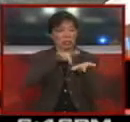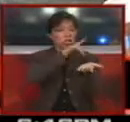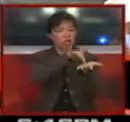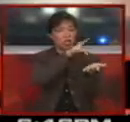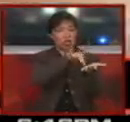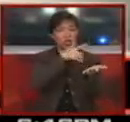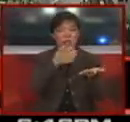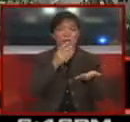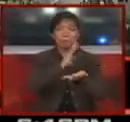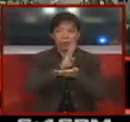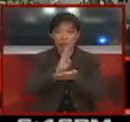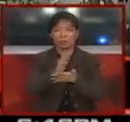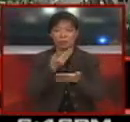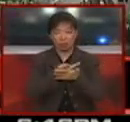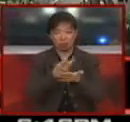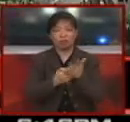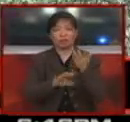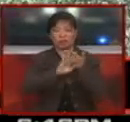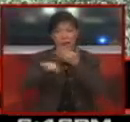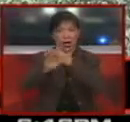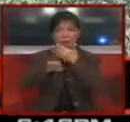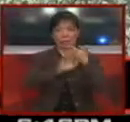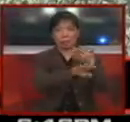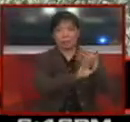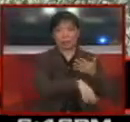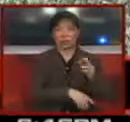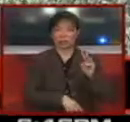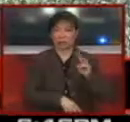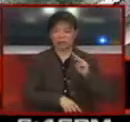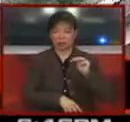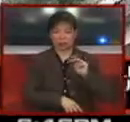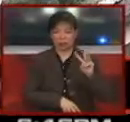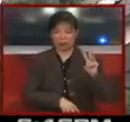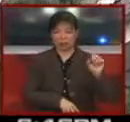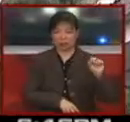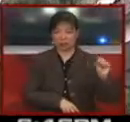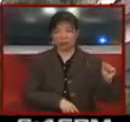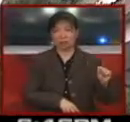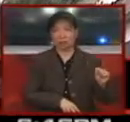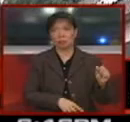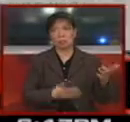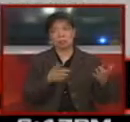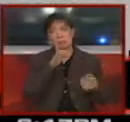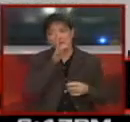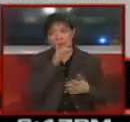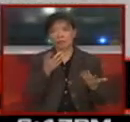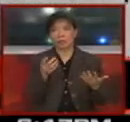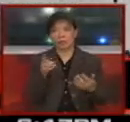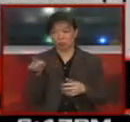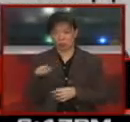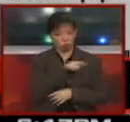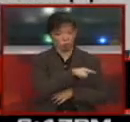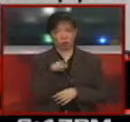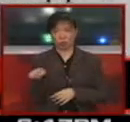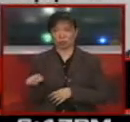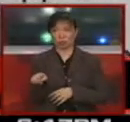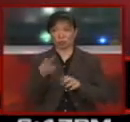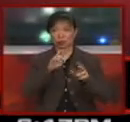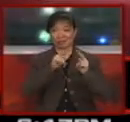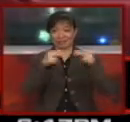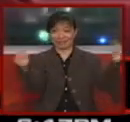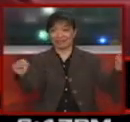piso. No comment pa rin ng MWSS sa issue. Sa paliwanag ng dalawang water concessionaire na lumabas sa